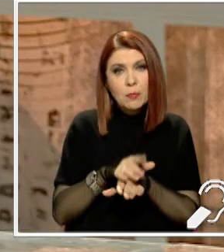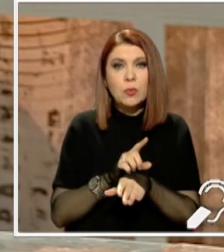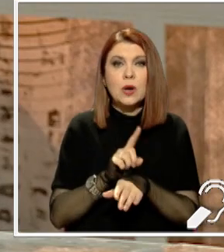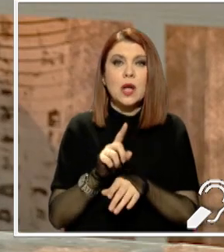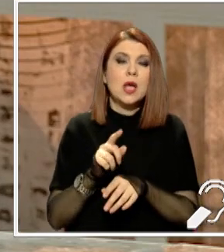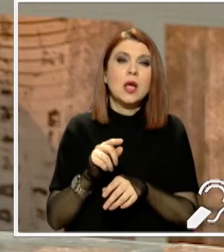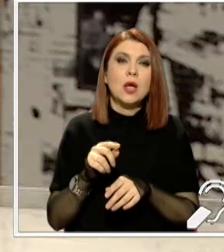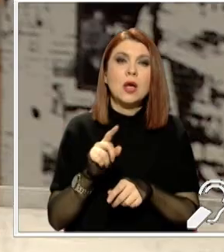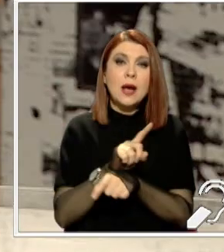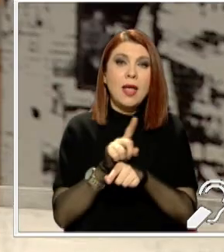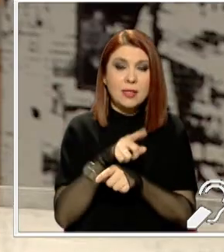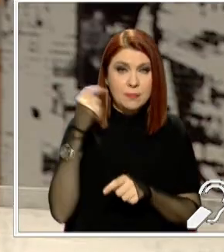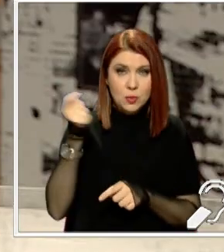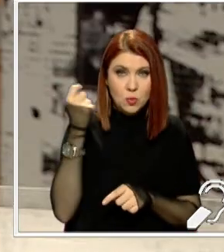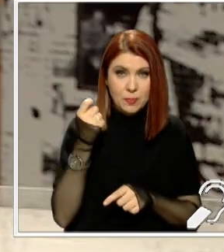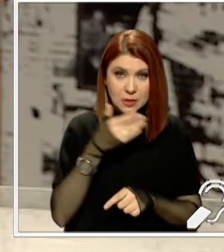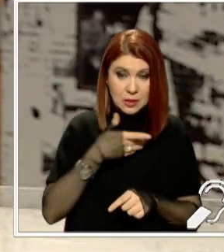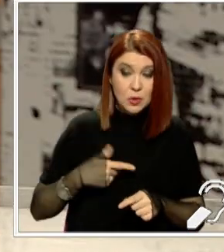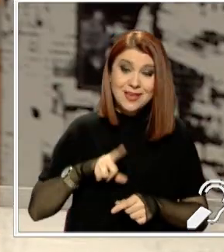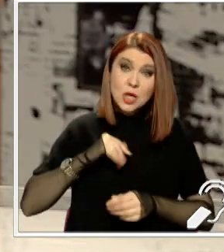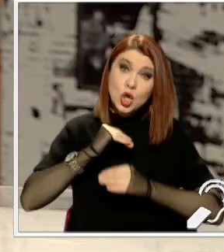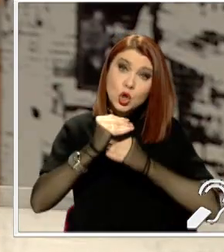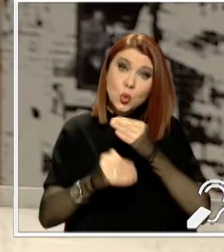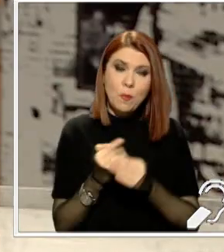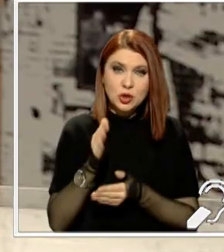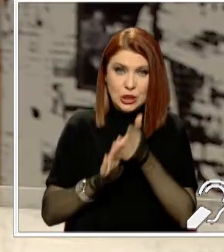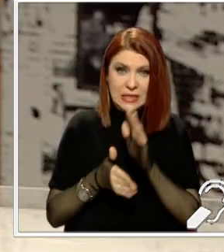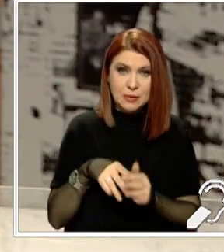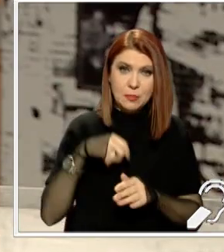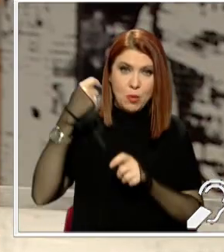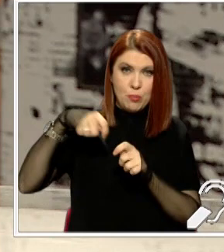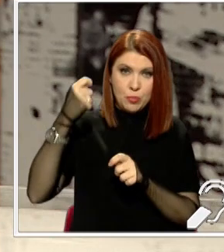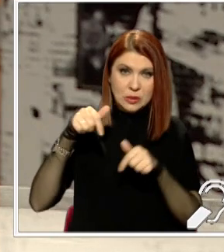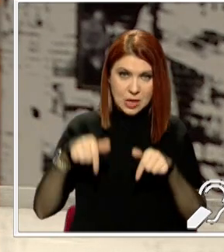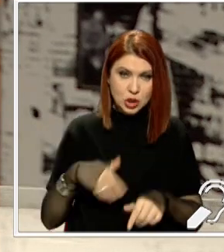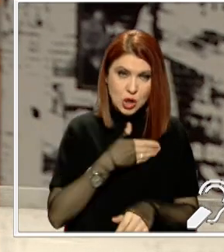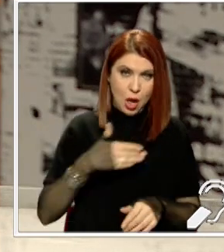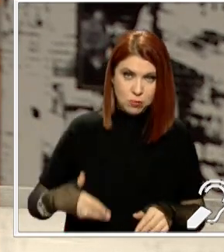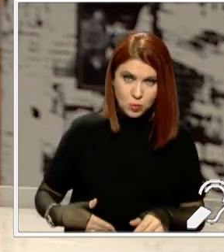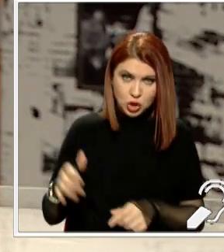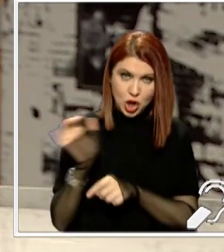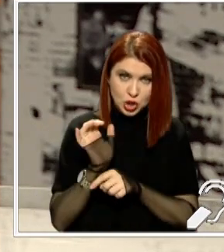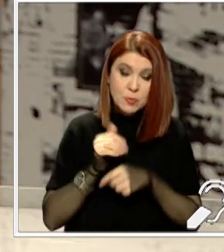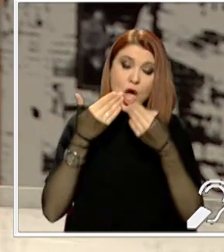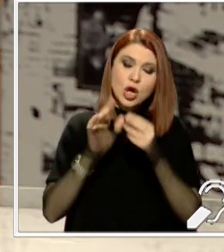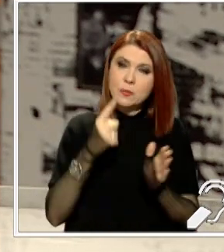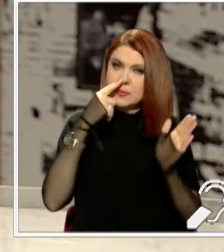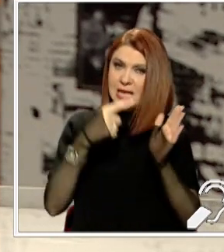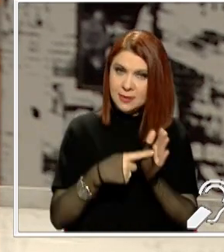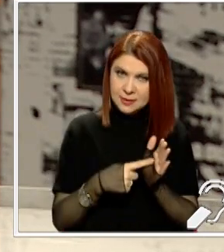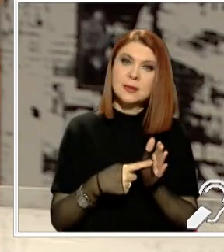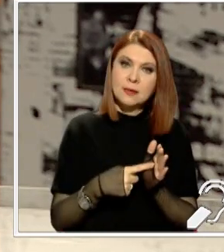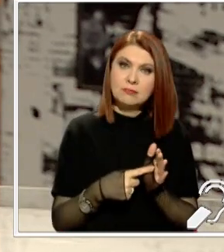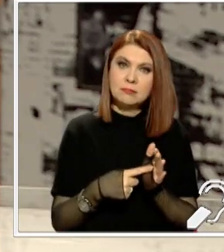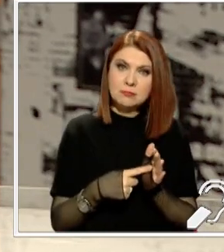de festival din București, ci este după, imediat după ce terminăm proiecțiile în cinematografele din București, începem să arătăm